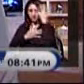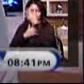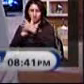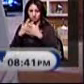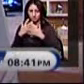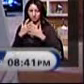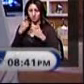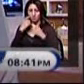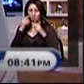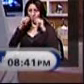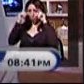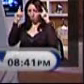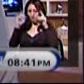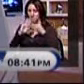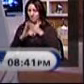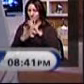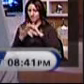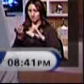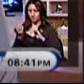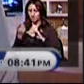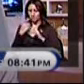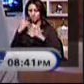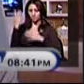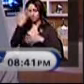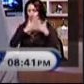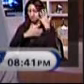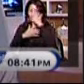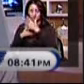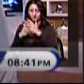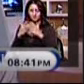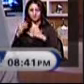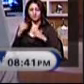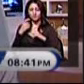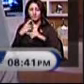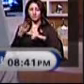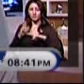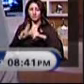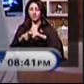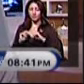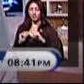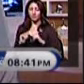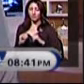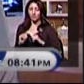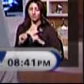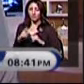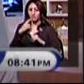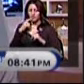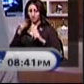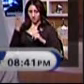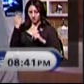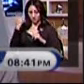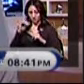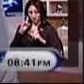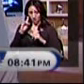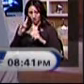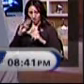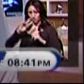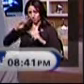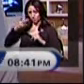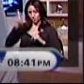لانه الثورات ما بيعملهاش الشعب كله في تاريخ الانساني. من